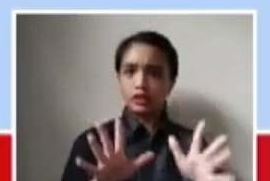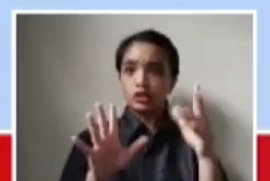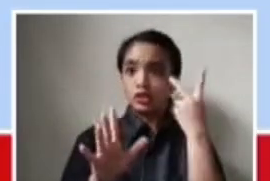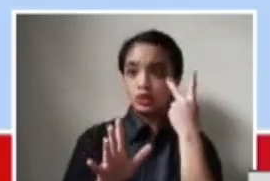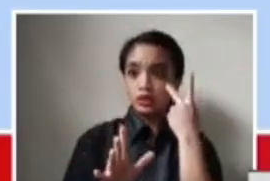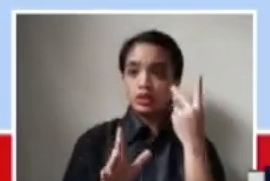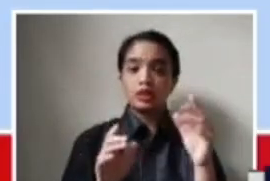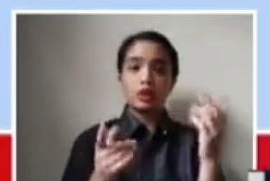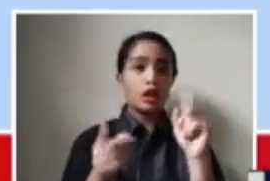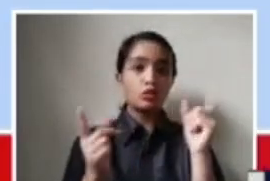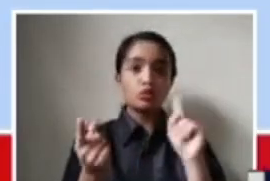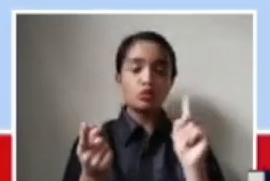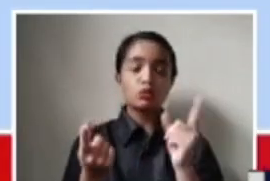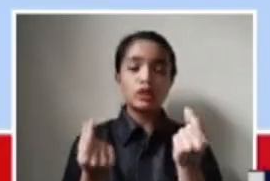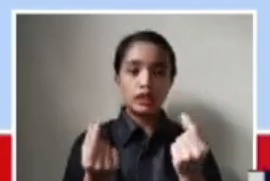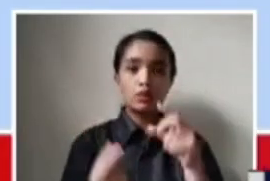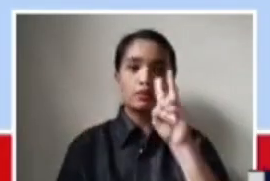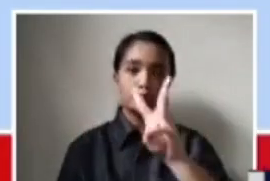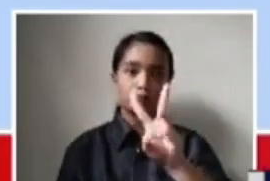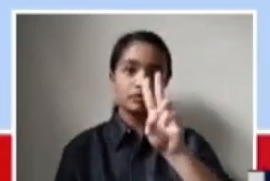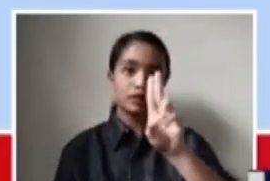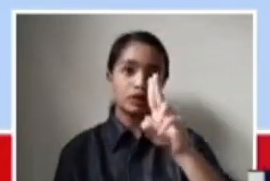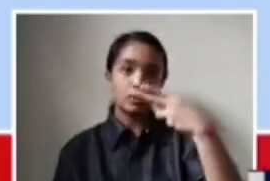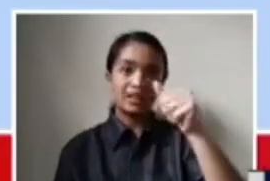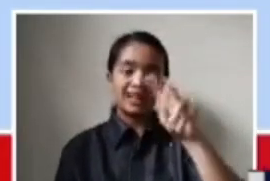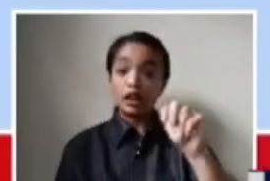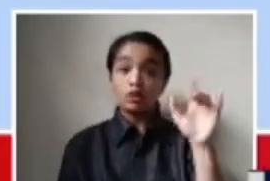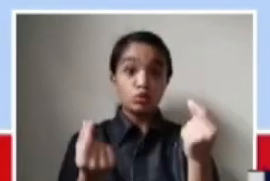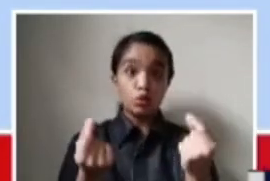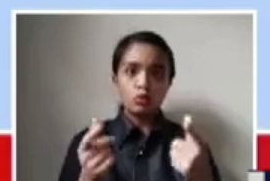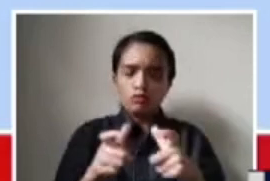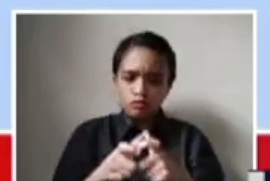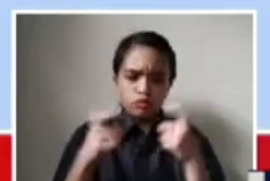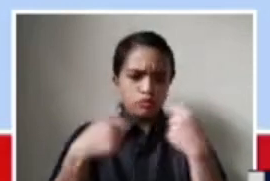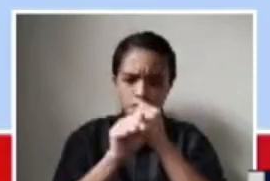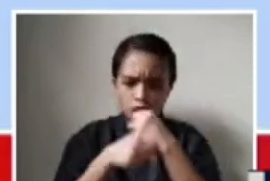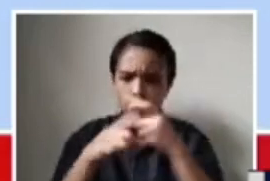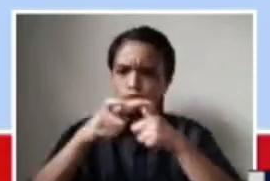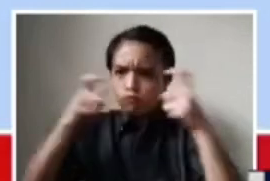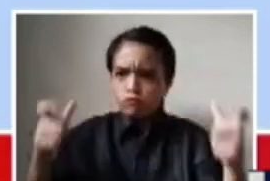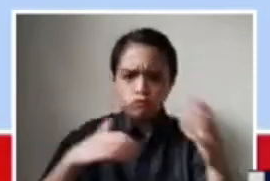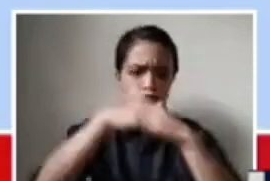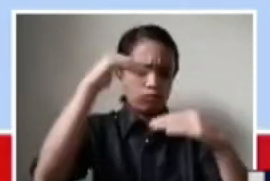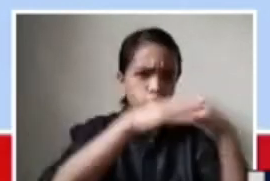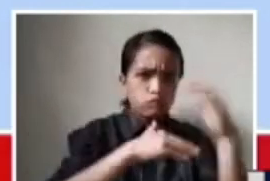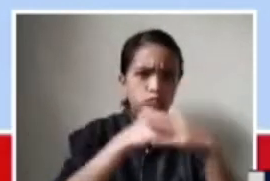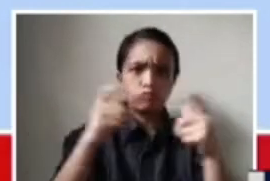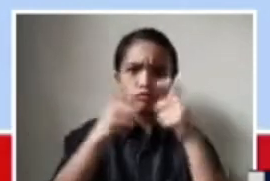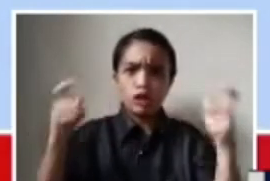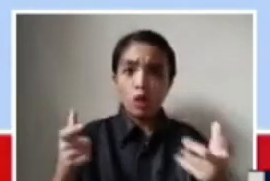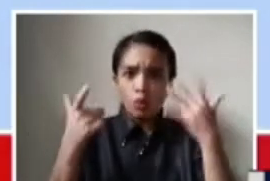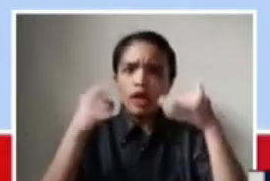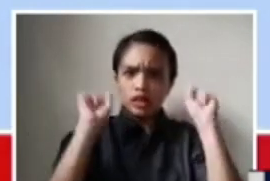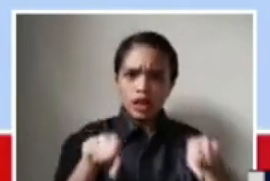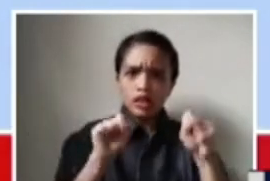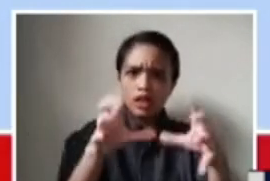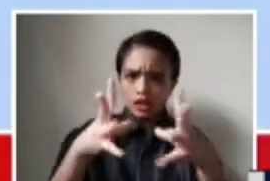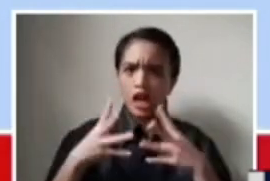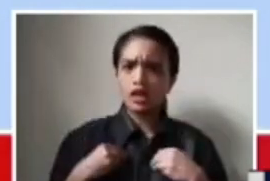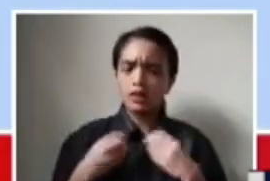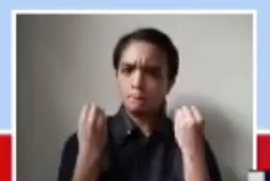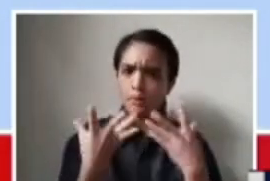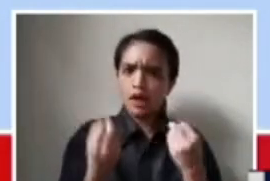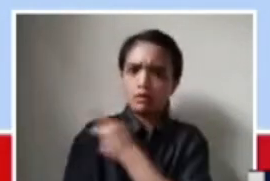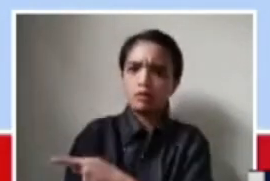Nagpapasalamat po tayo sa INC, sa kapatiran, dahil pumayag na po sila at in-offer po nilang gamitin ang Philippine